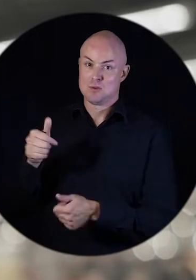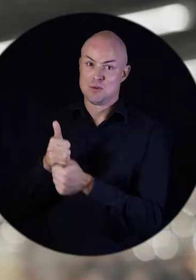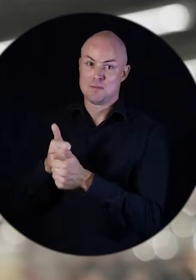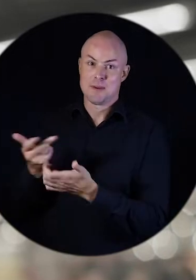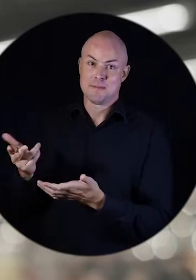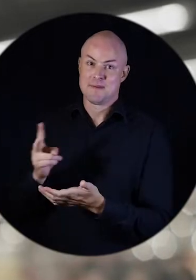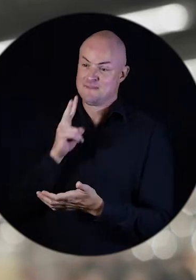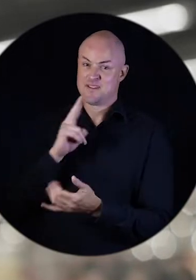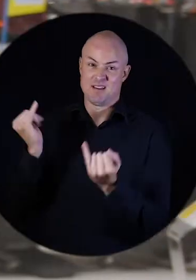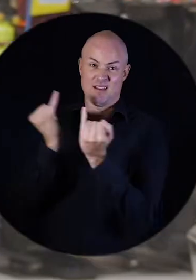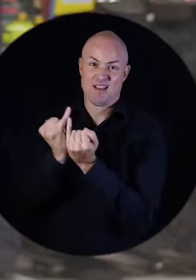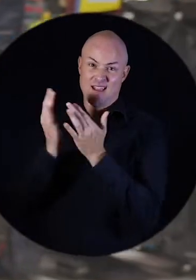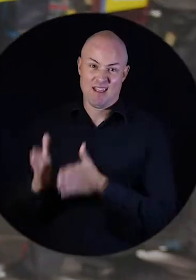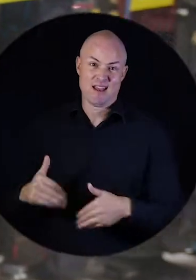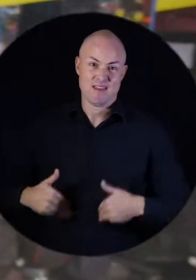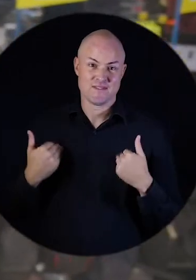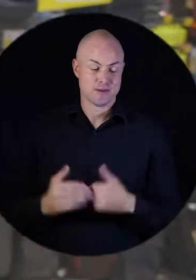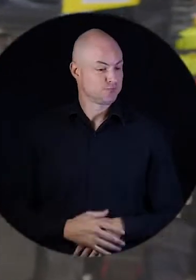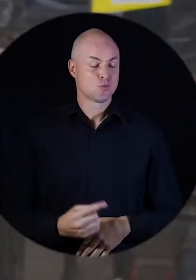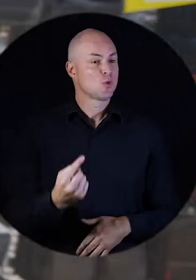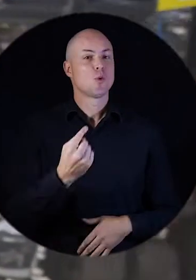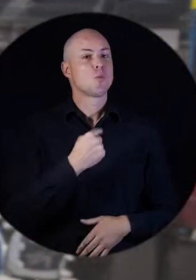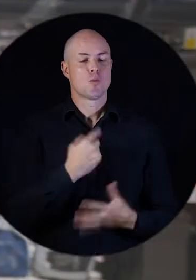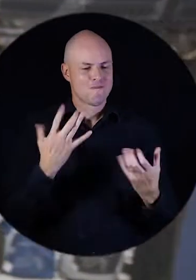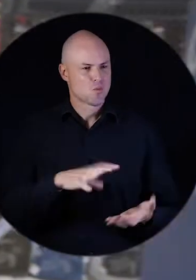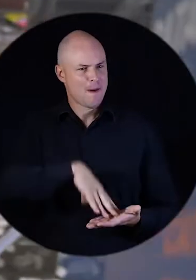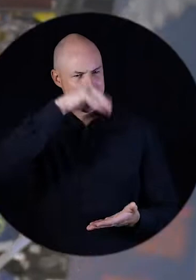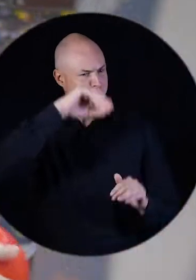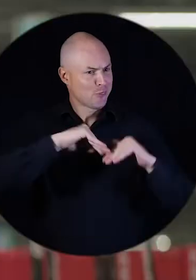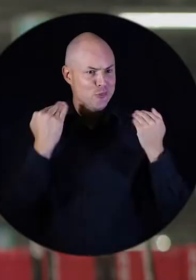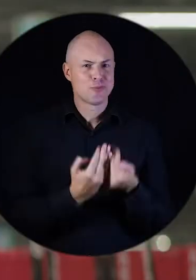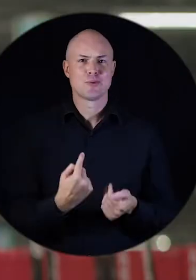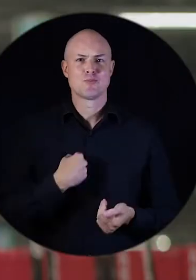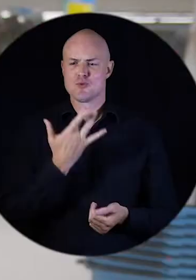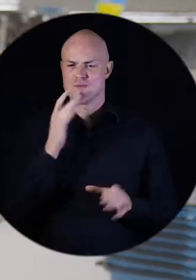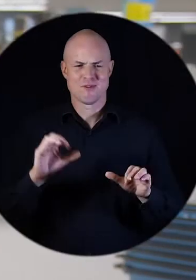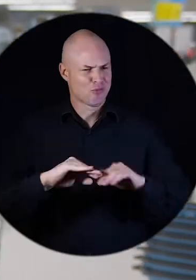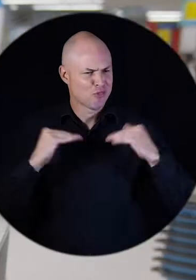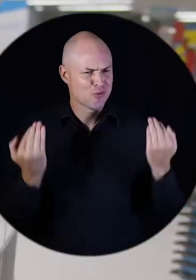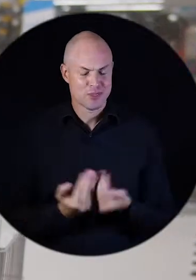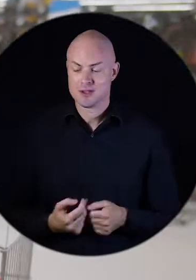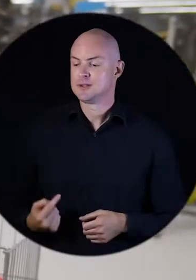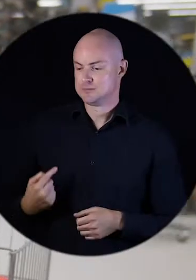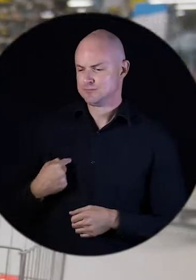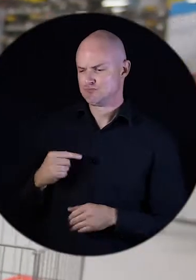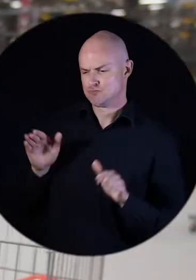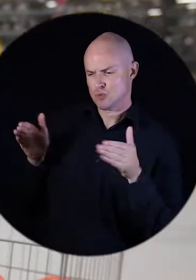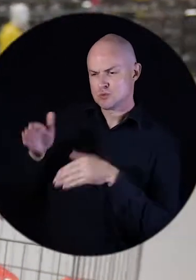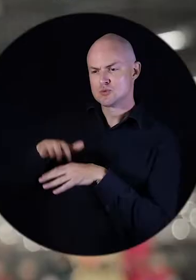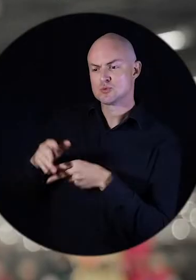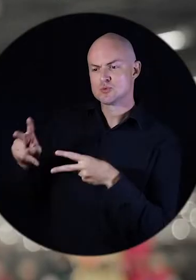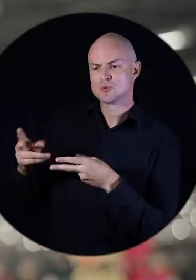que lui, c'est un guerrier de la vie. Parce que moi, je veux apprendre tout. Je veux tout faire. On va se